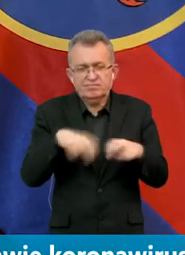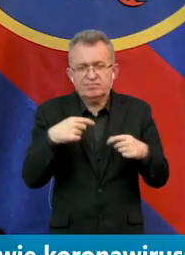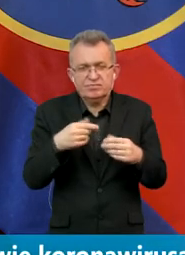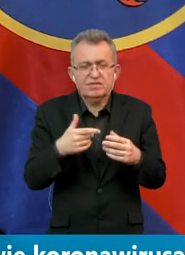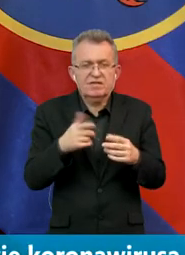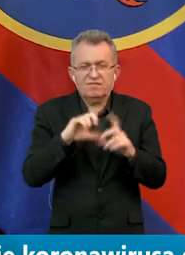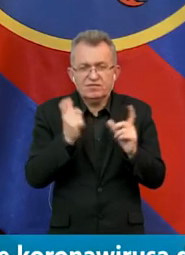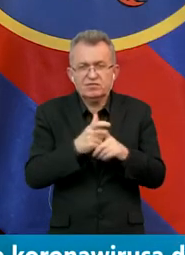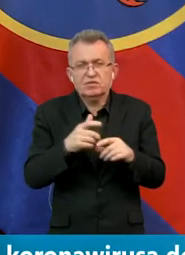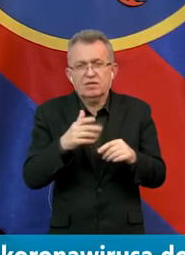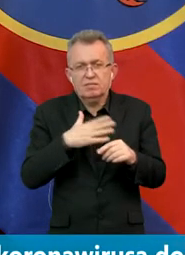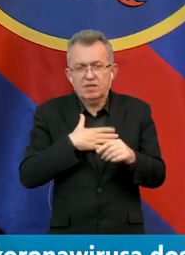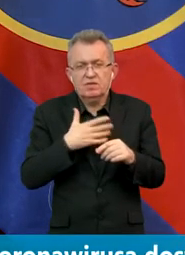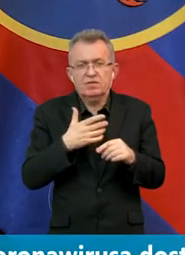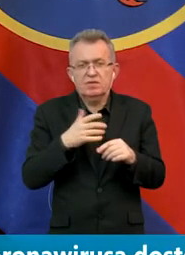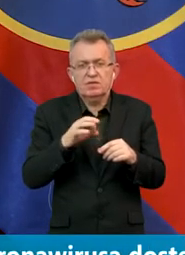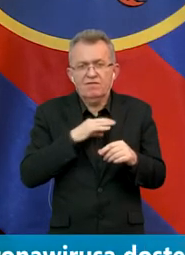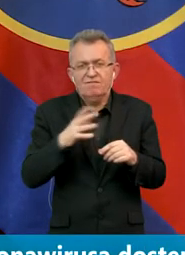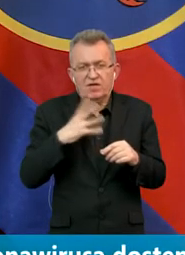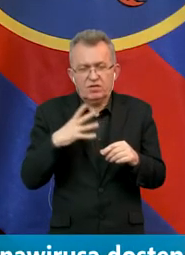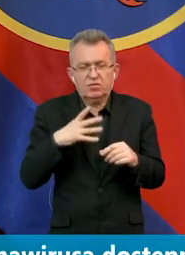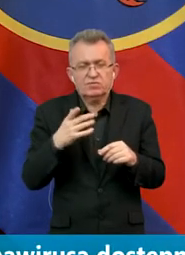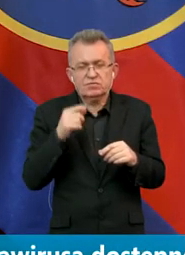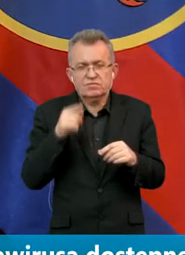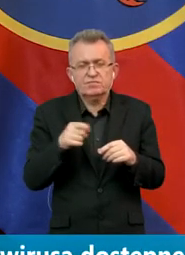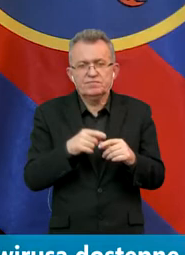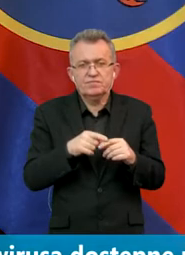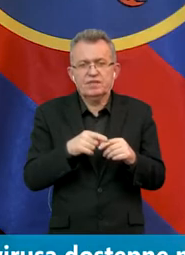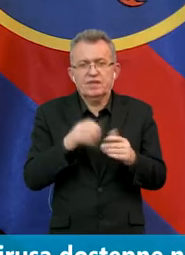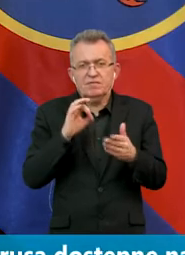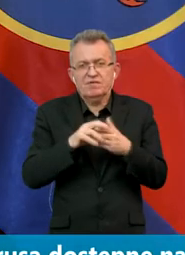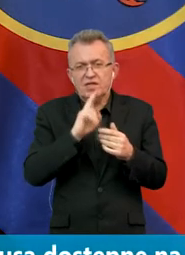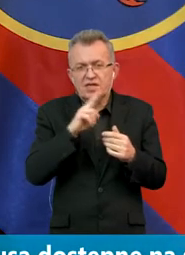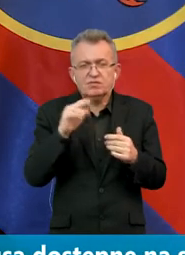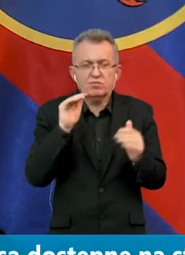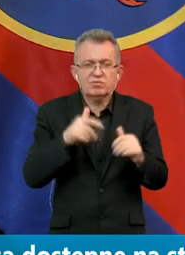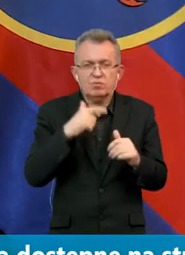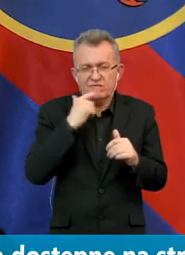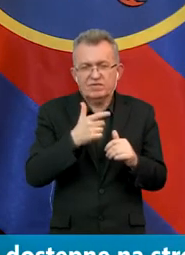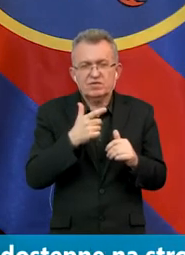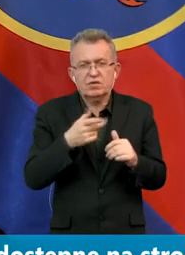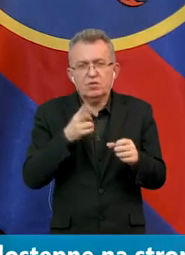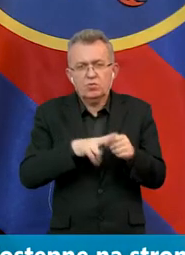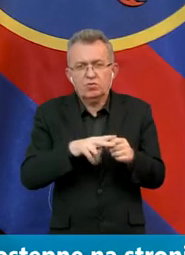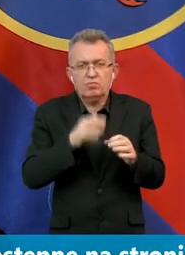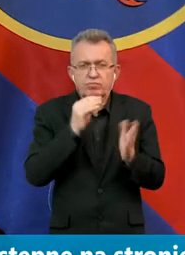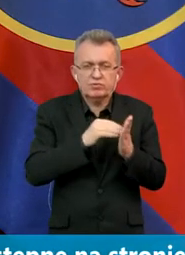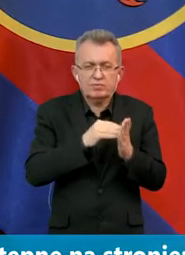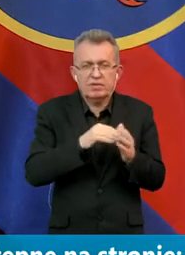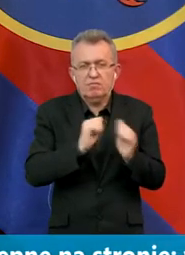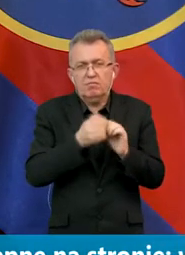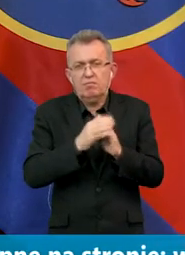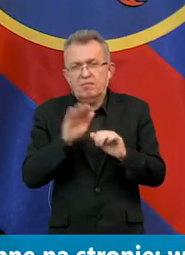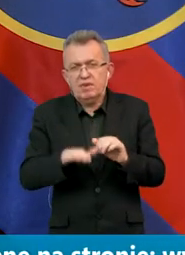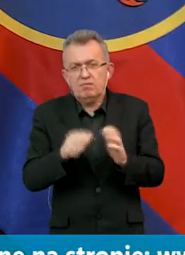że wszystkie mają swoją wartość. Oczywiście pewnie każdy z nas mógłby wskazywać te, które są bardziej potrzebne, mniej potrzebne, ale